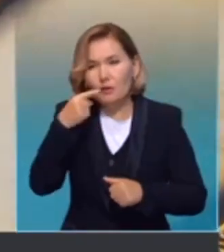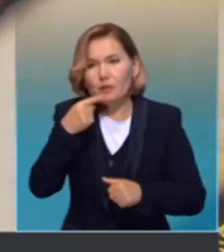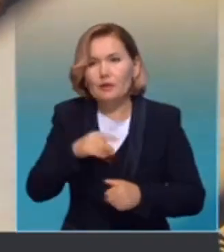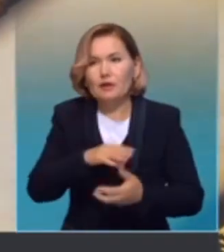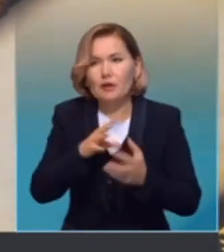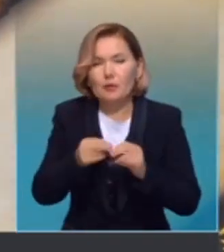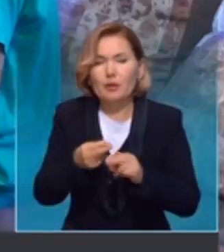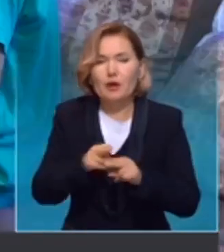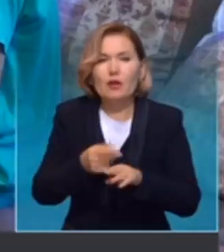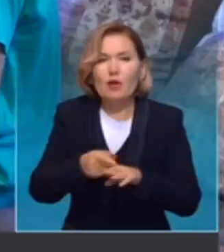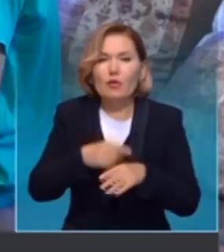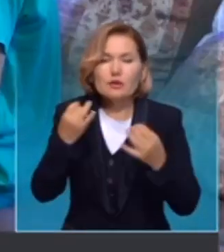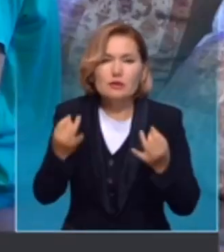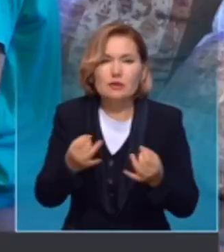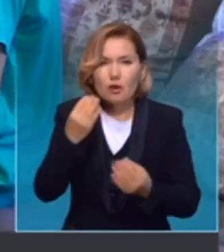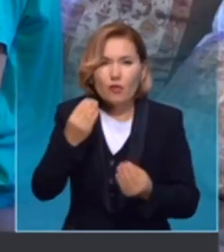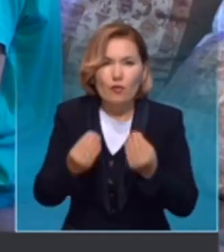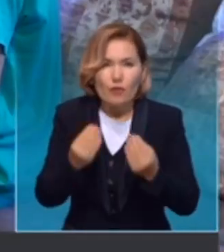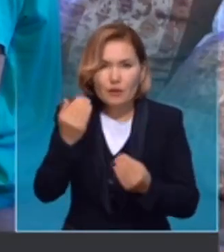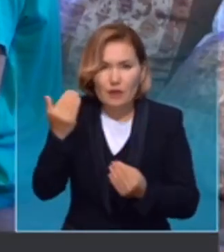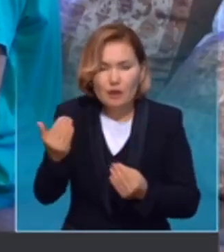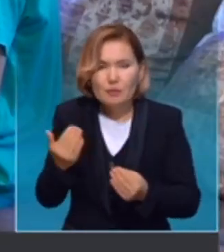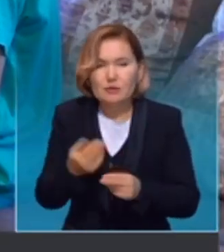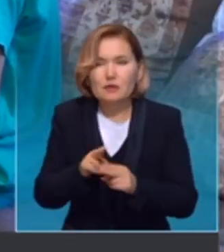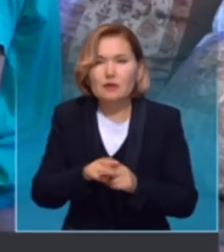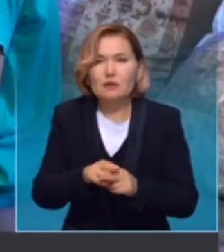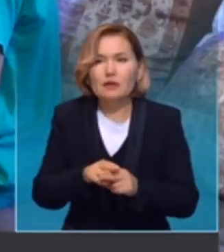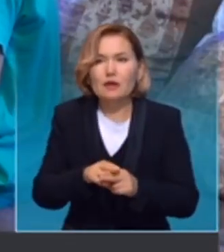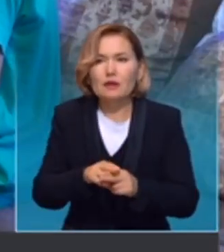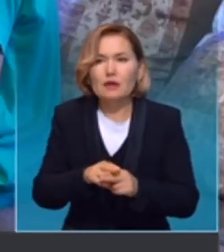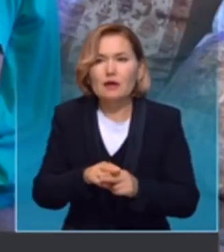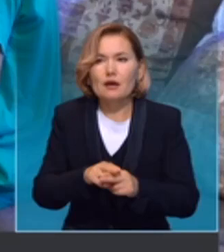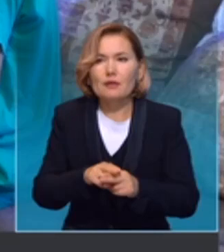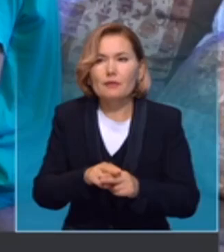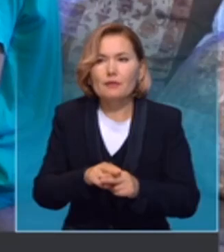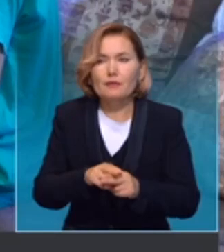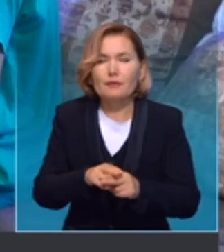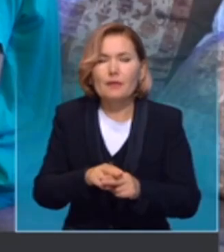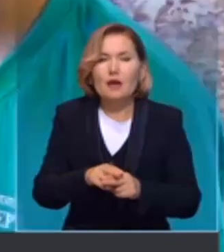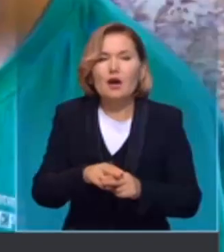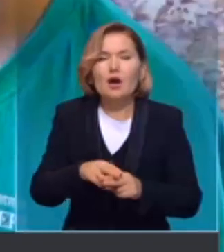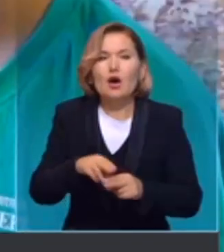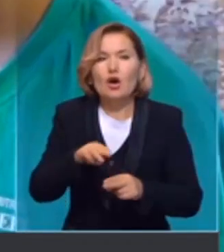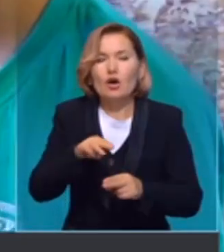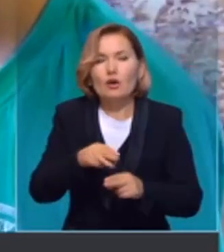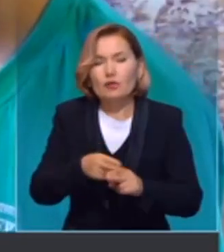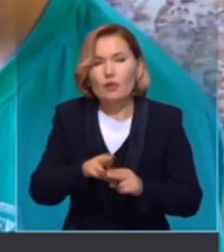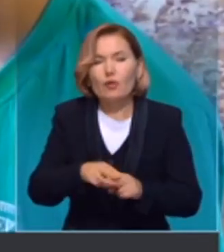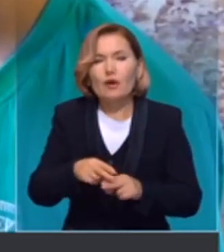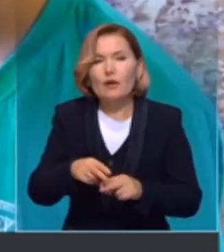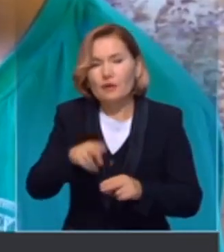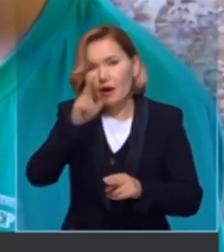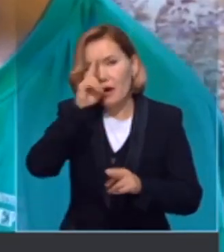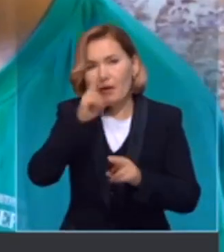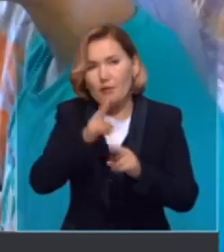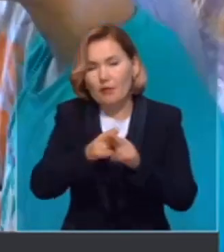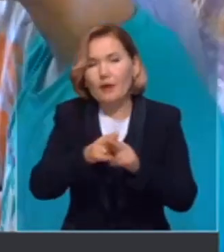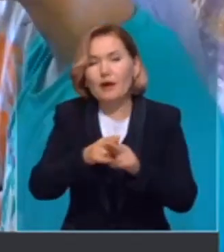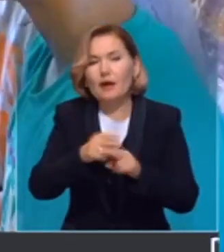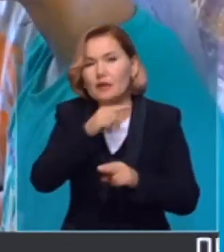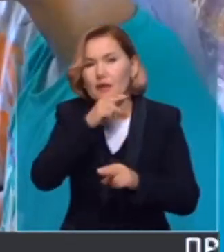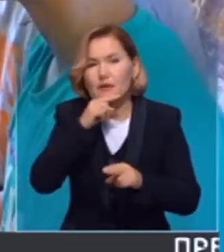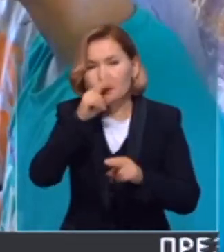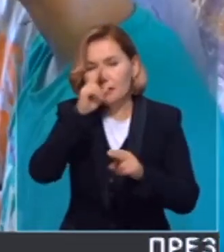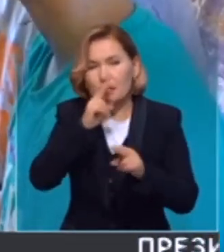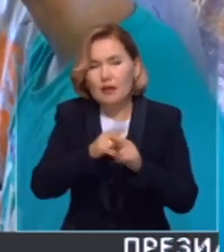үстел ойын ойнаймыз. Той, той. Базар. Базар. Ағайынды Владимир мен Андрейдің басқа